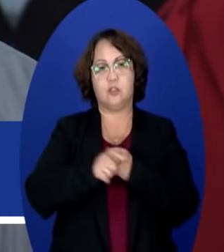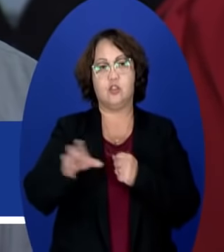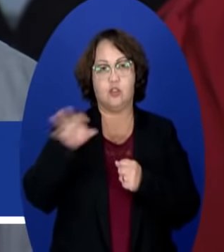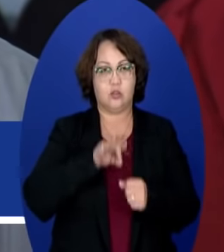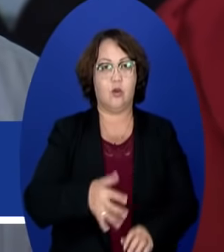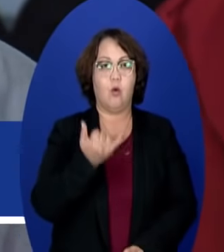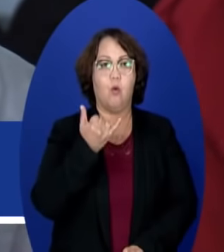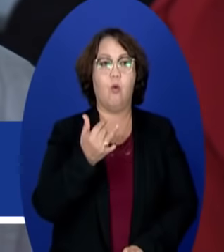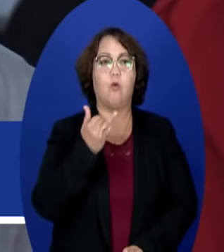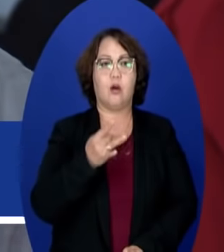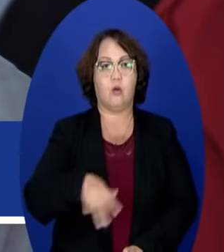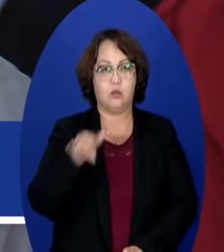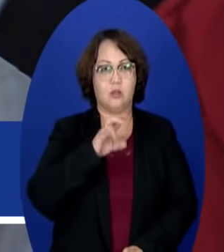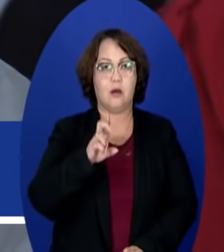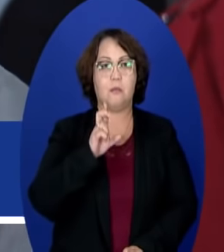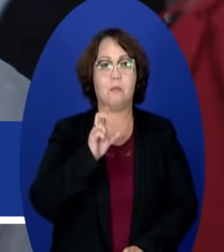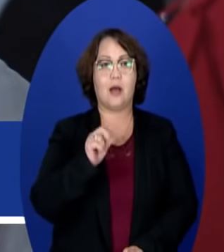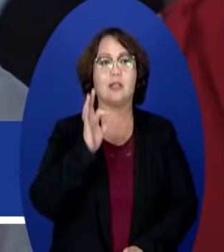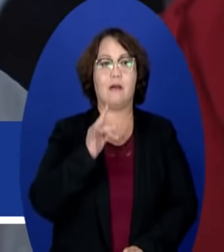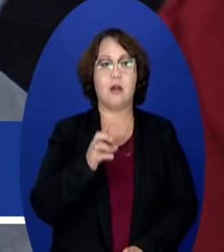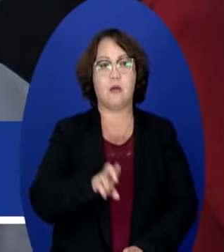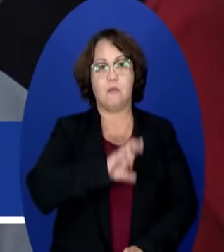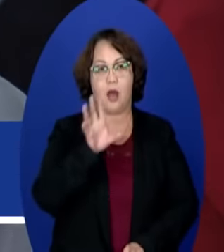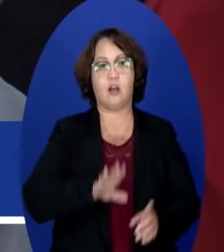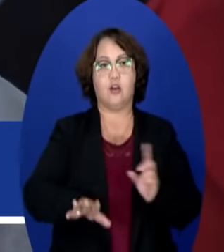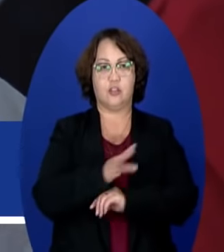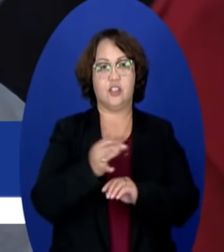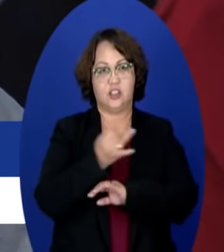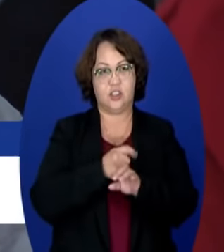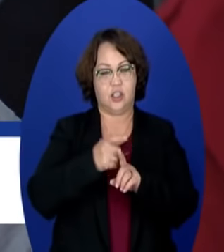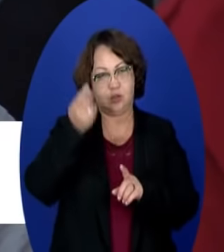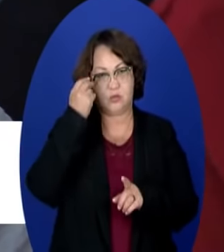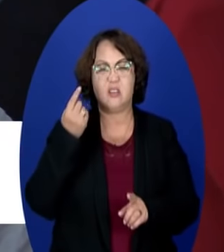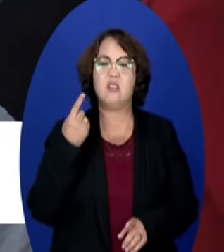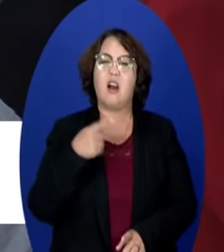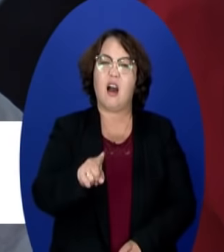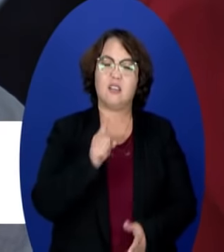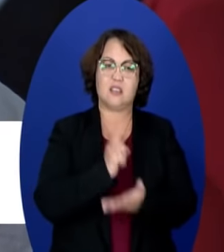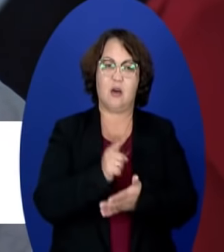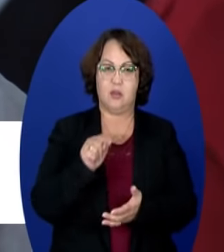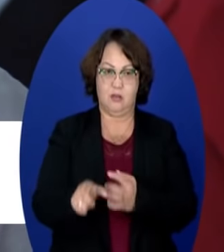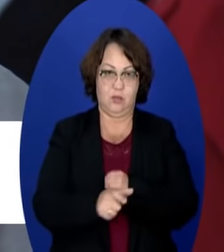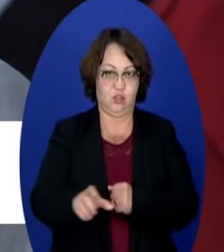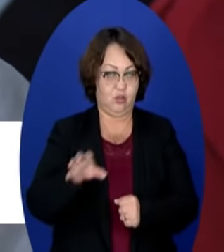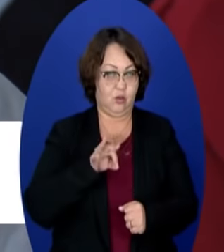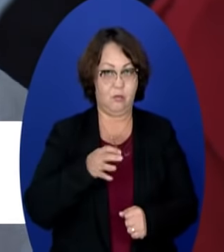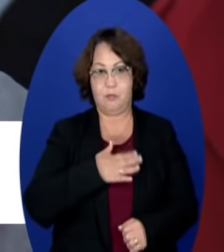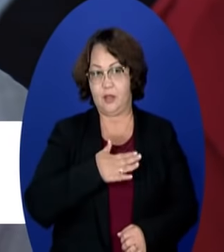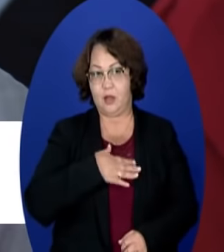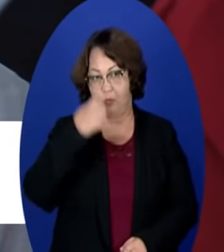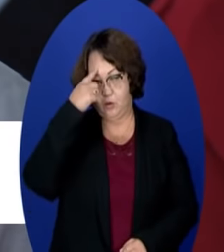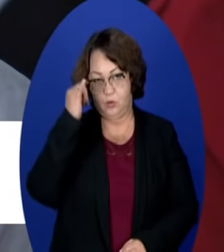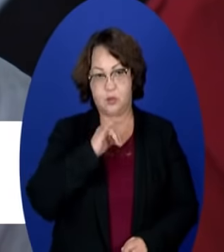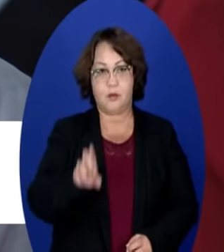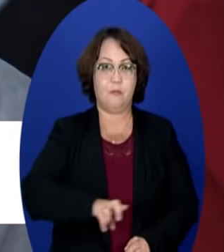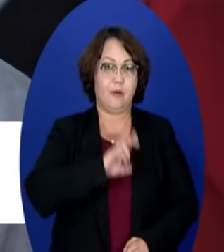бакалавр зэрэгээр одоо байгаль орчны инженерээр суралцахаар явж Ягад юу н байгаль орчны чиглэл сонгохоор болсон бэ гэвэл ер нь бол манай ус бол